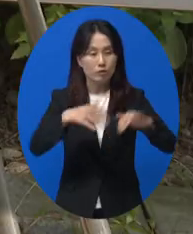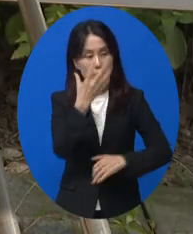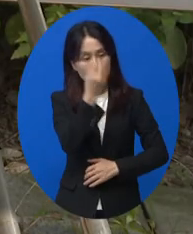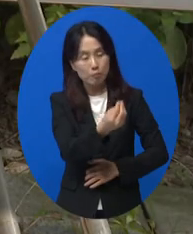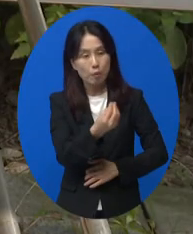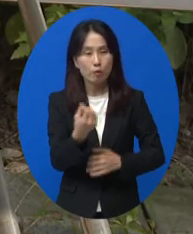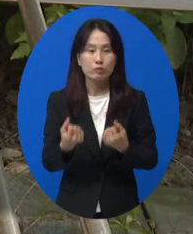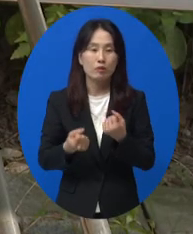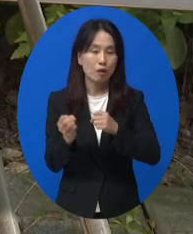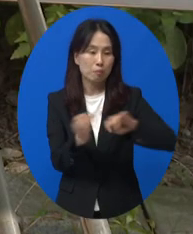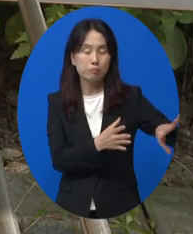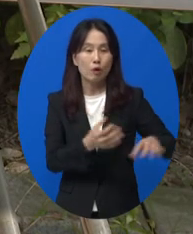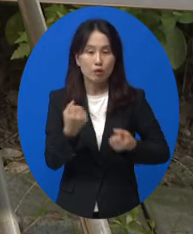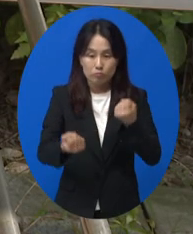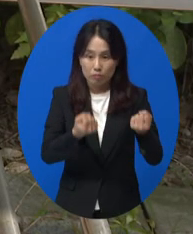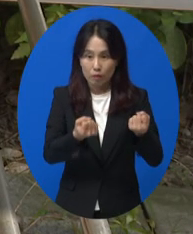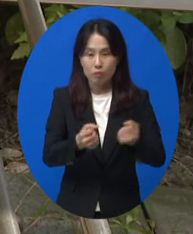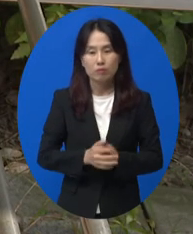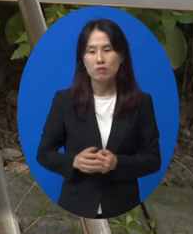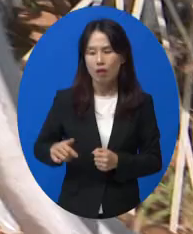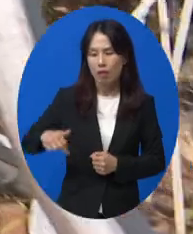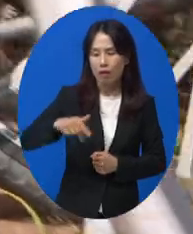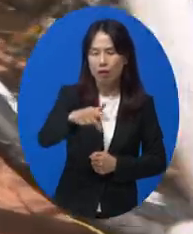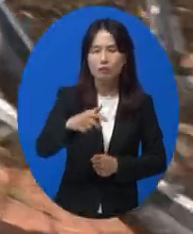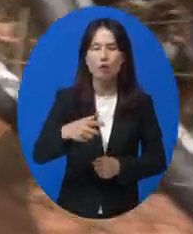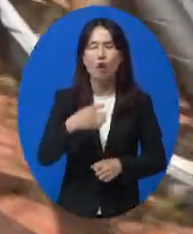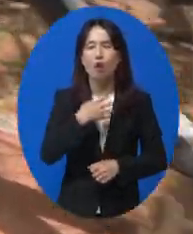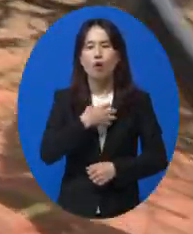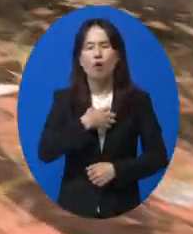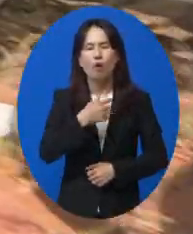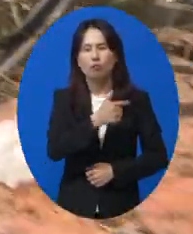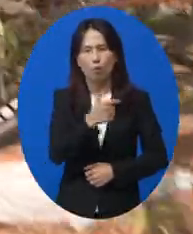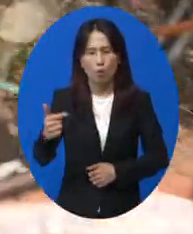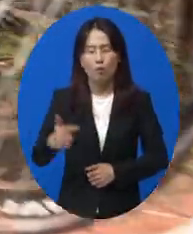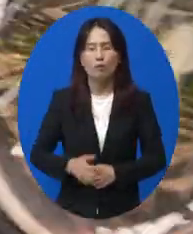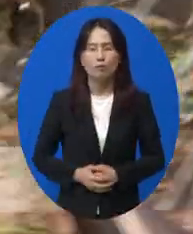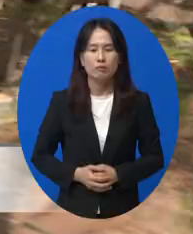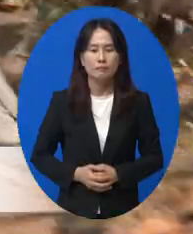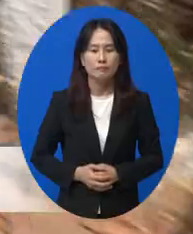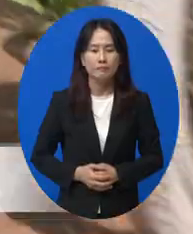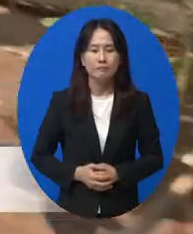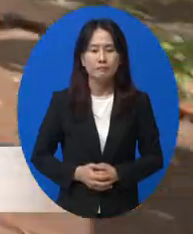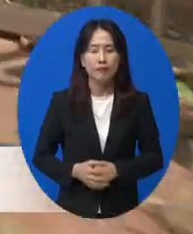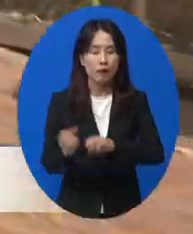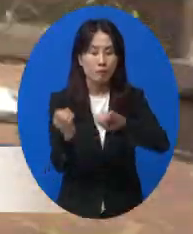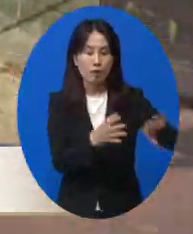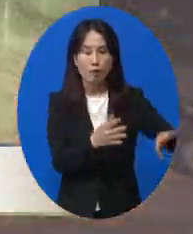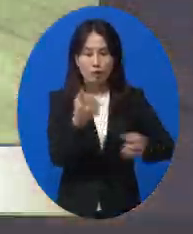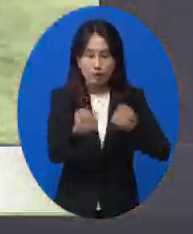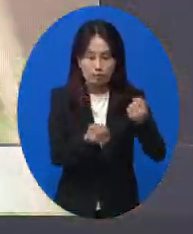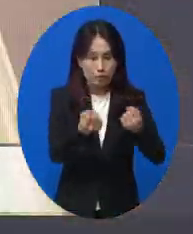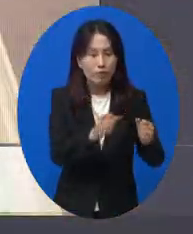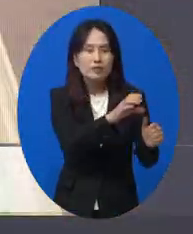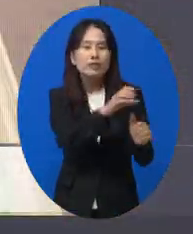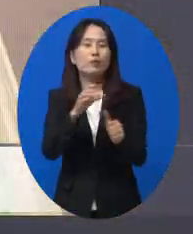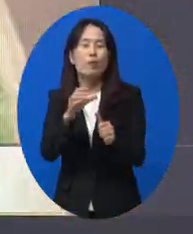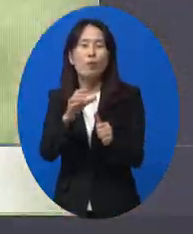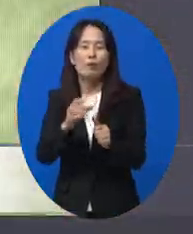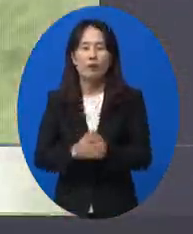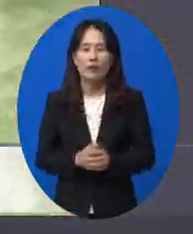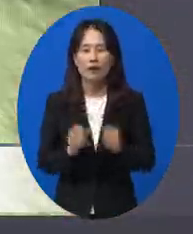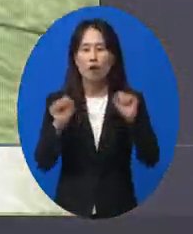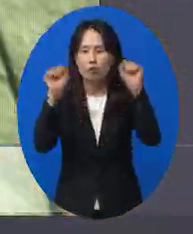방치된 자전거들 보행에도 불편하고 위험하기도 해 골칫거리입니다 단순 폐기되는 자전거를 재활용해